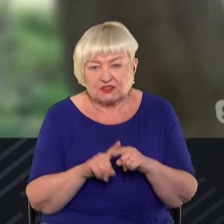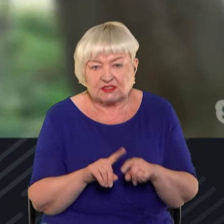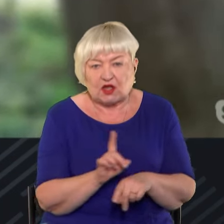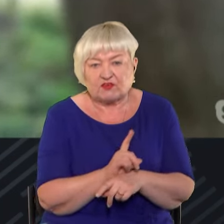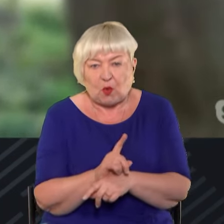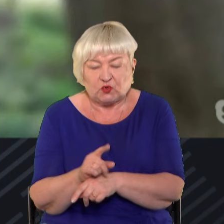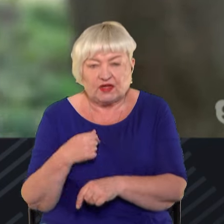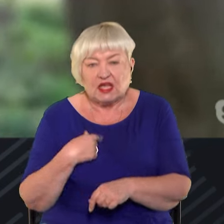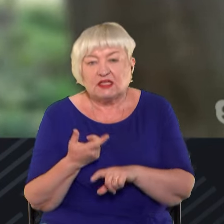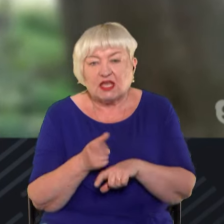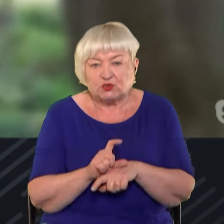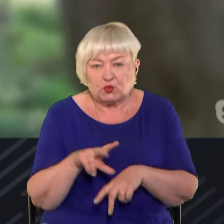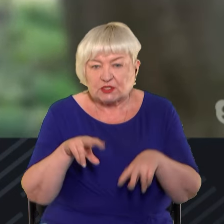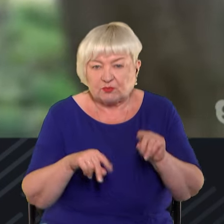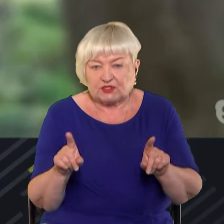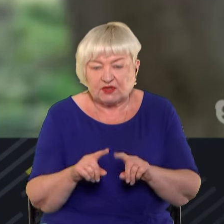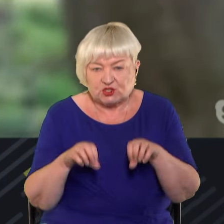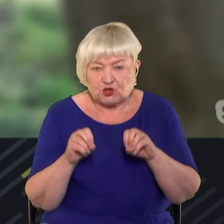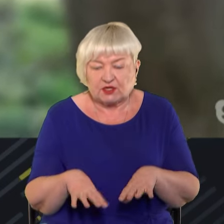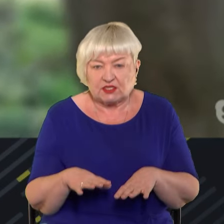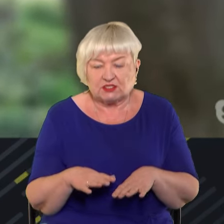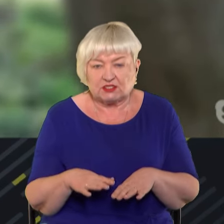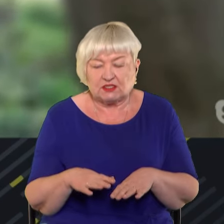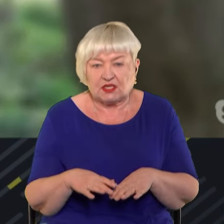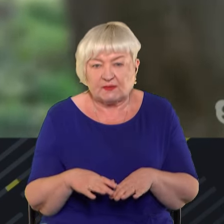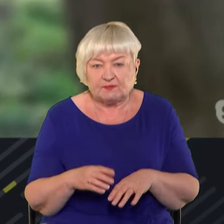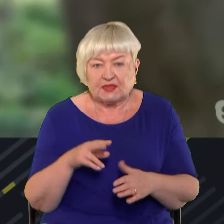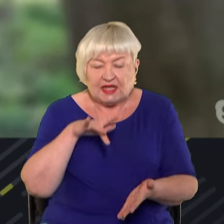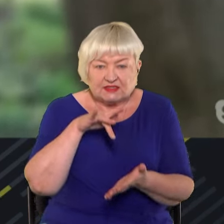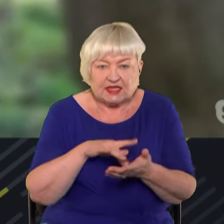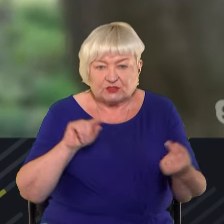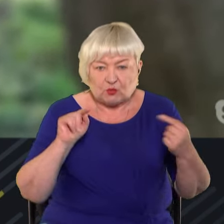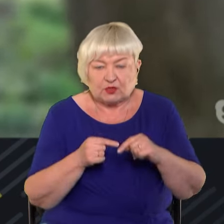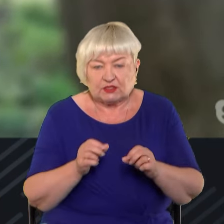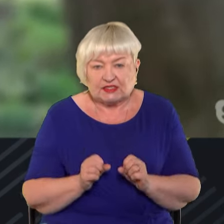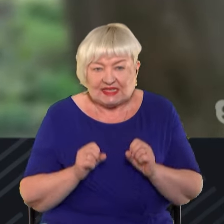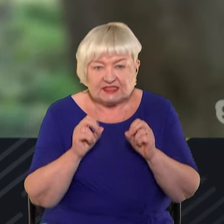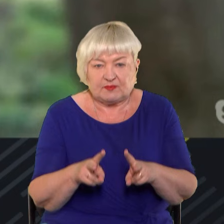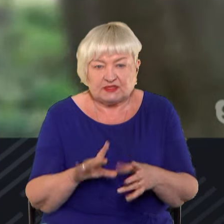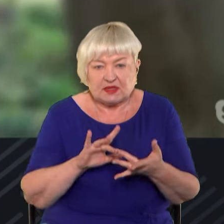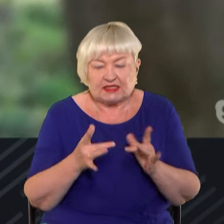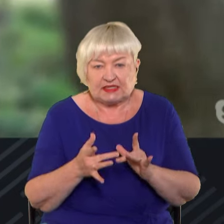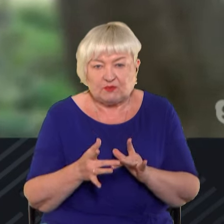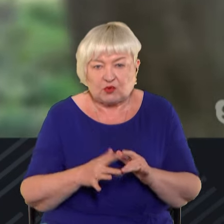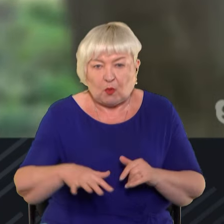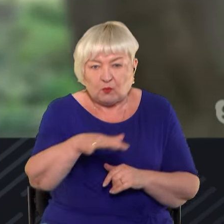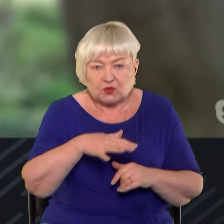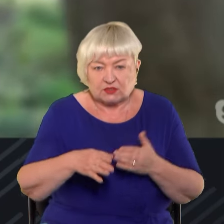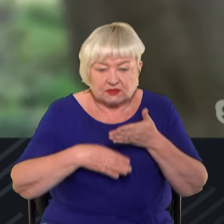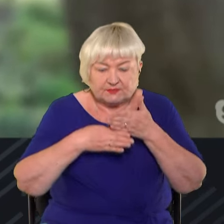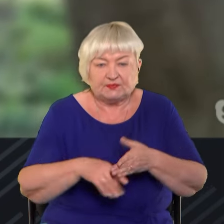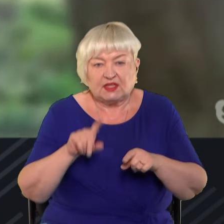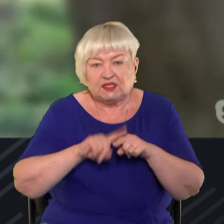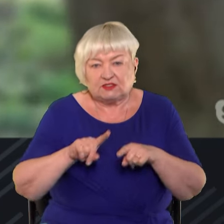дуже сподіваюся, що рішення Національного центру протидії небезпекам в кіберпросторі стимулює швидший розгляд